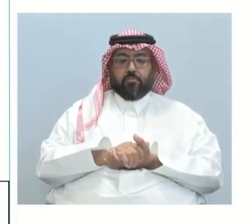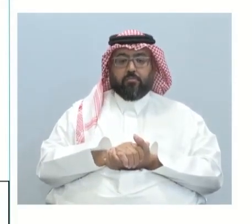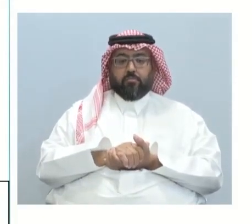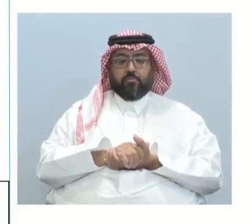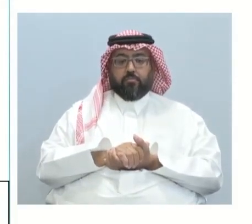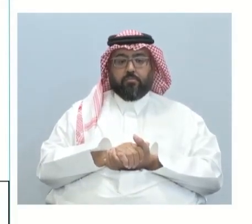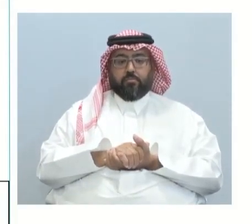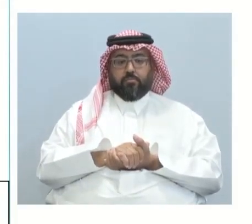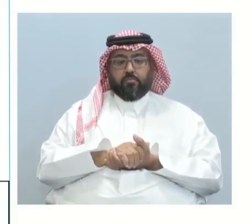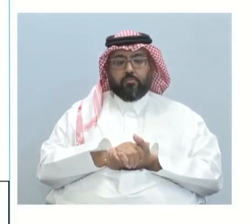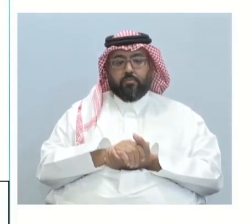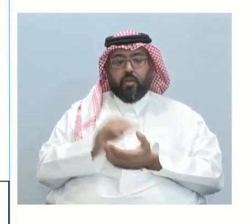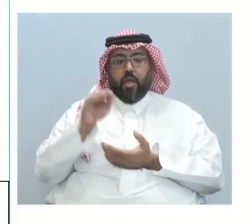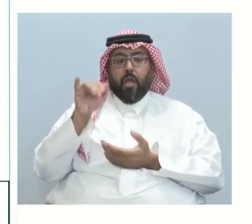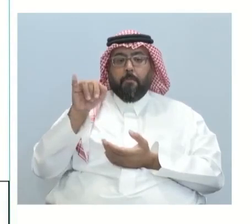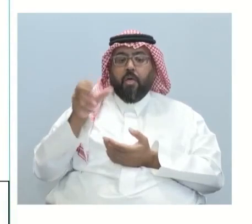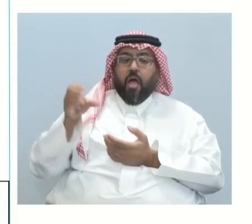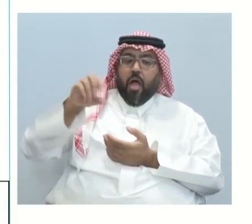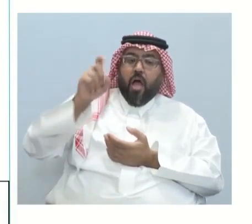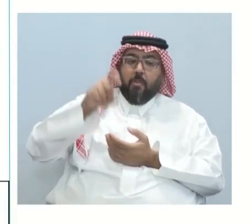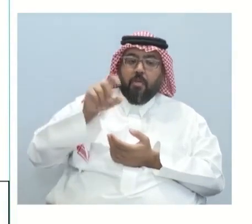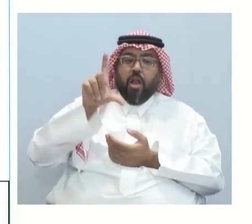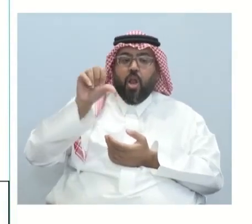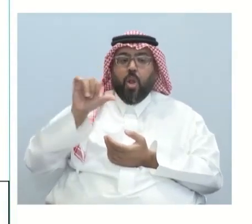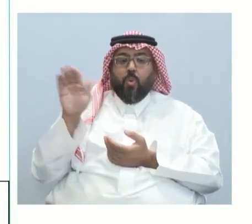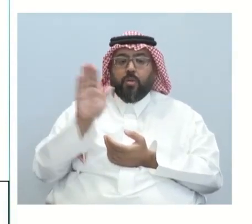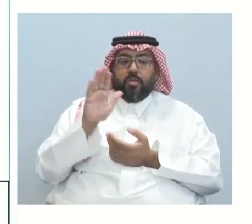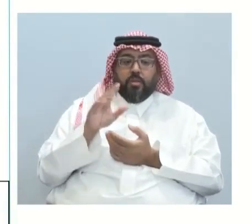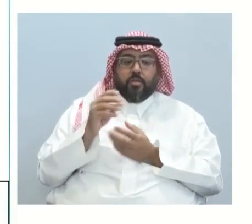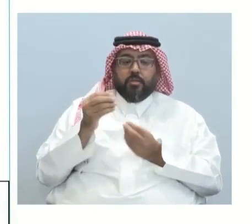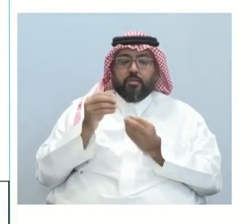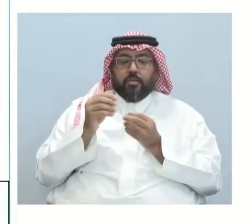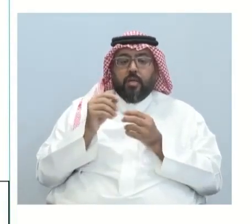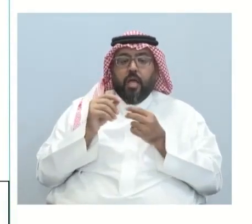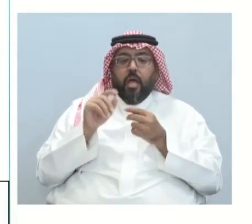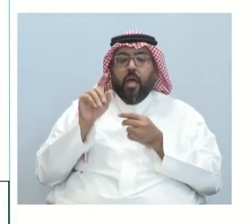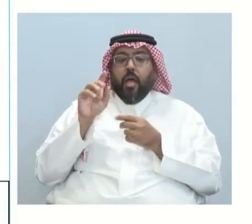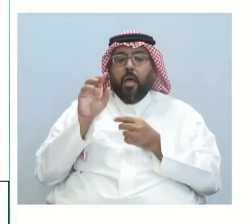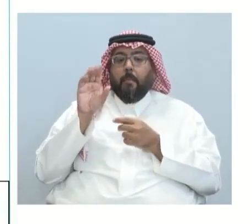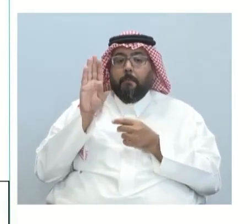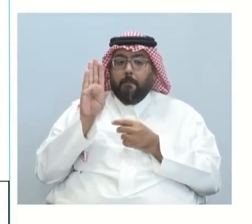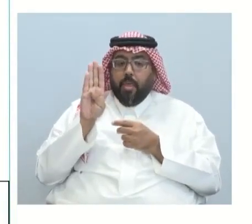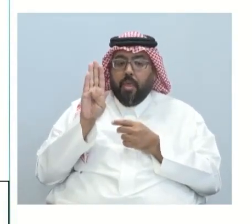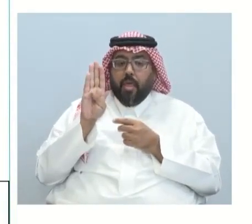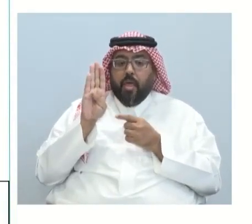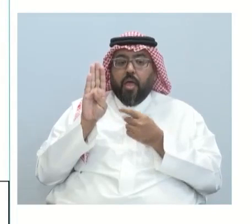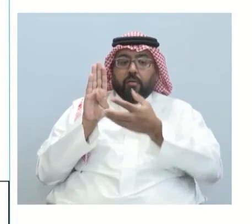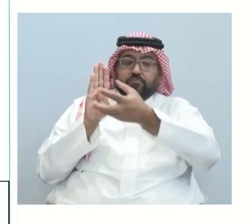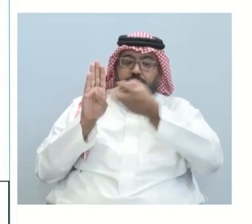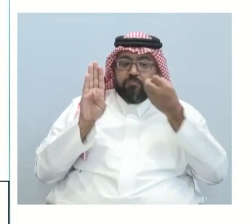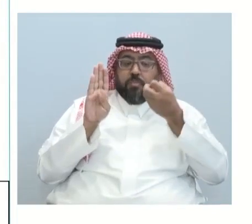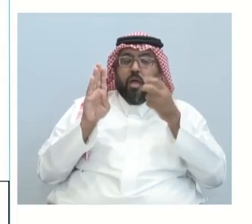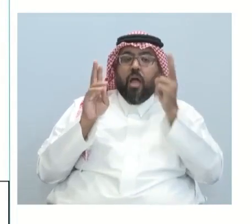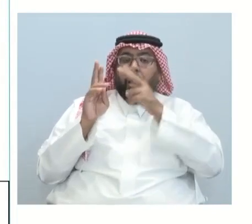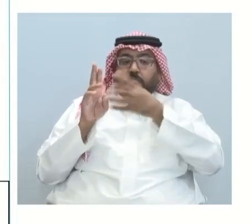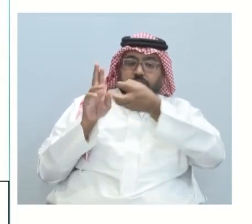ليش هنا حمض لويس لان الذره المركزيه البي ينقصها الكترونات وبالتالي لديها قابليه لتقبل زوج من الالكترونات